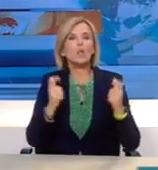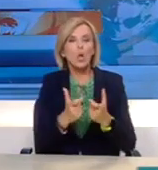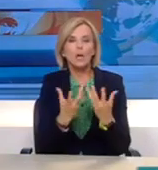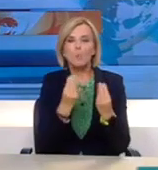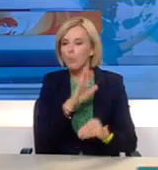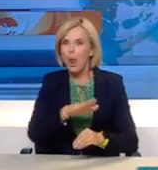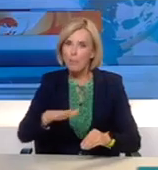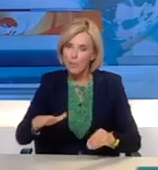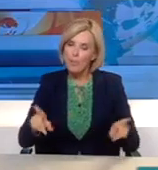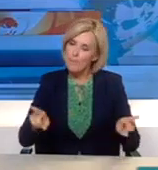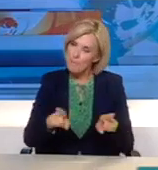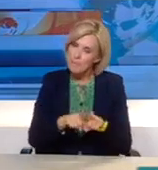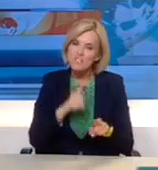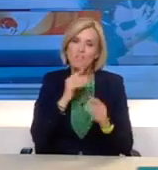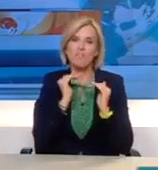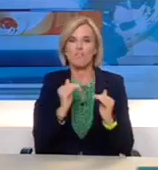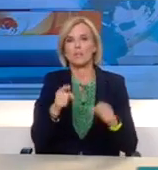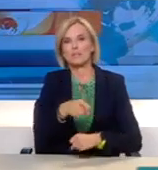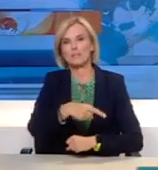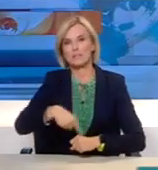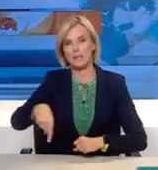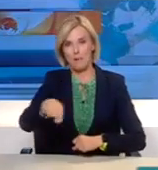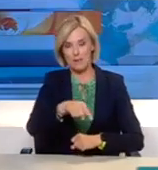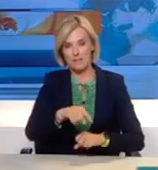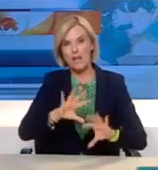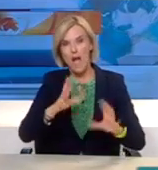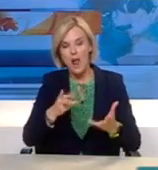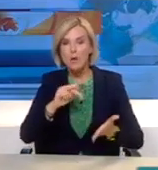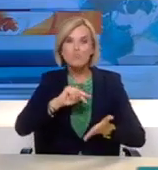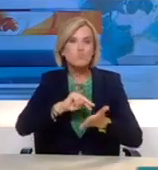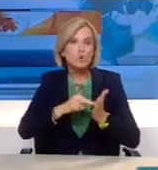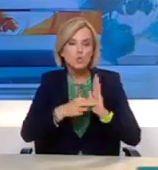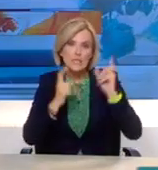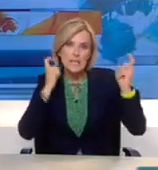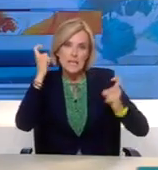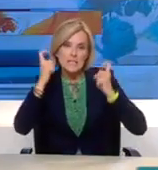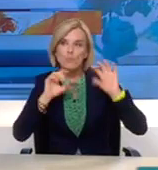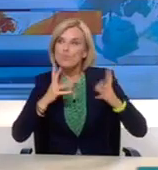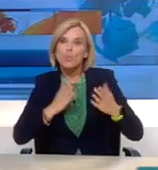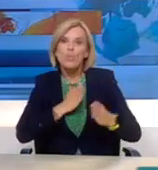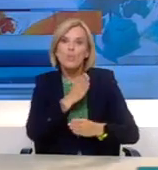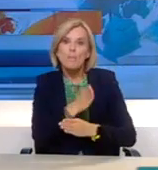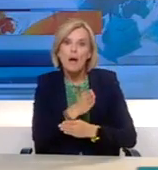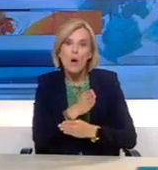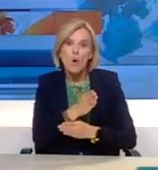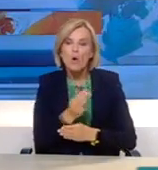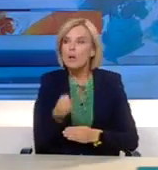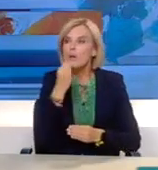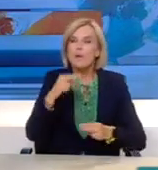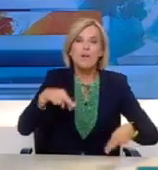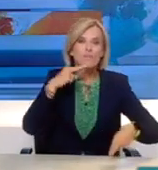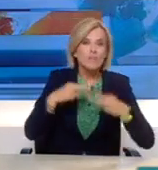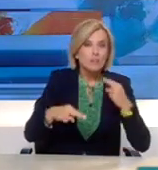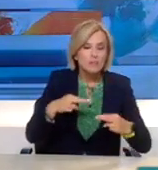παραπονεμένος. Ας σκεφτούμε όμως ότι θα πρέπει να επιλέξουμε το πού θα πάμε για φαγητό. Επιλέγουμε με βάση την τήρηση των